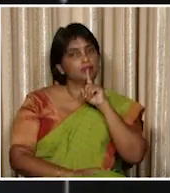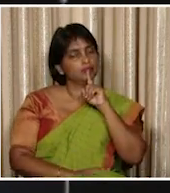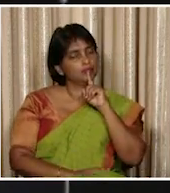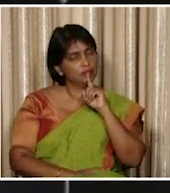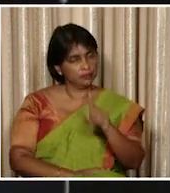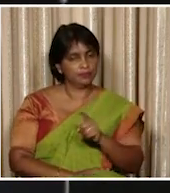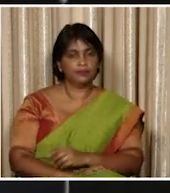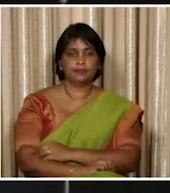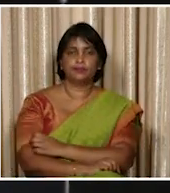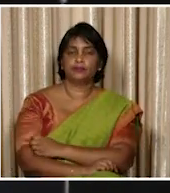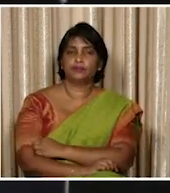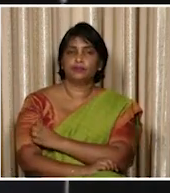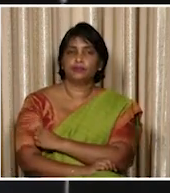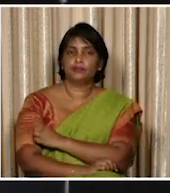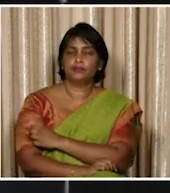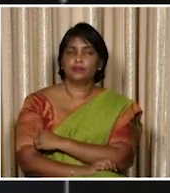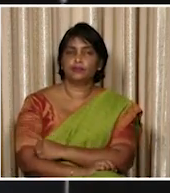சபாகர்பே சாட்சி தரணும்.